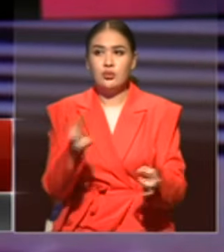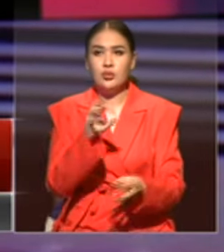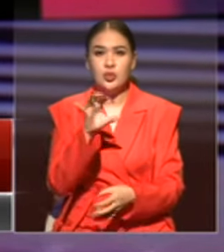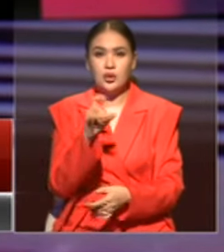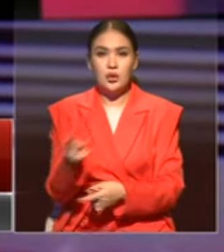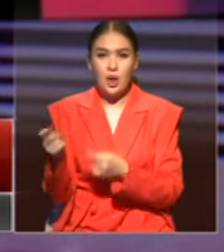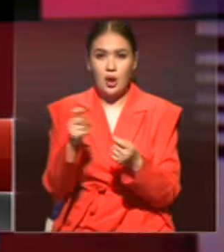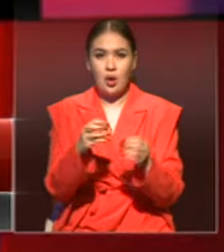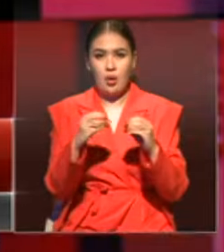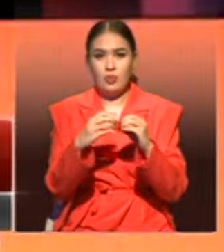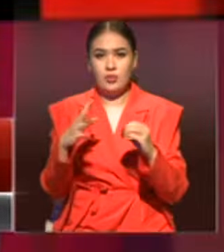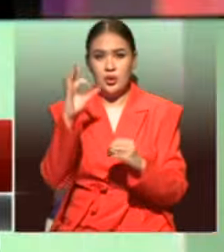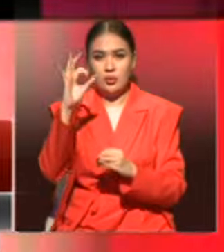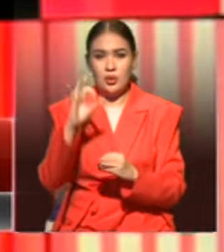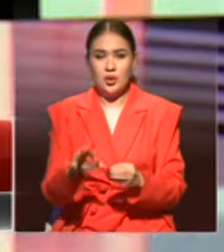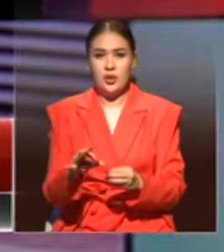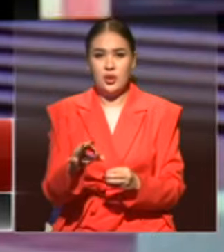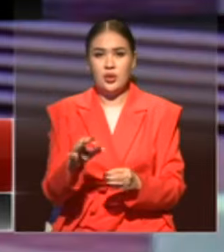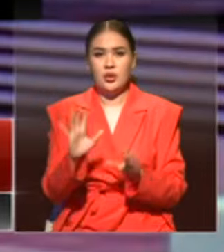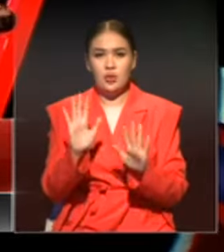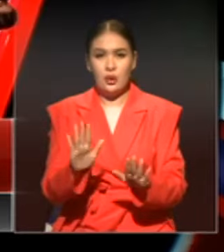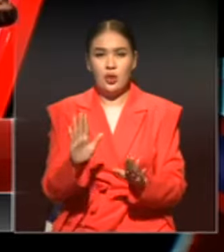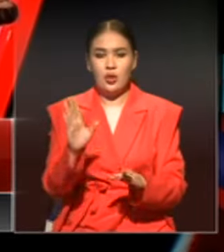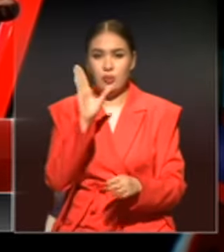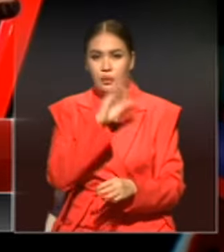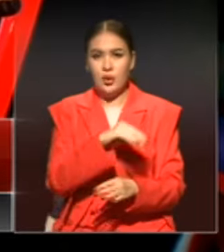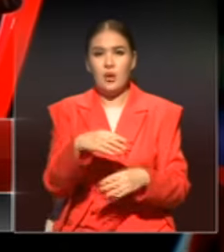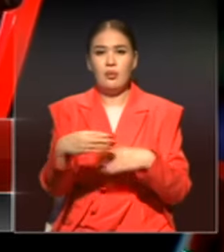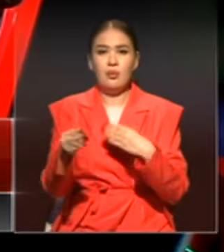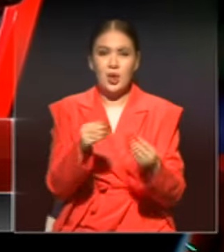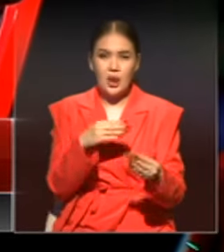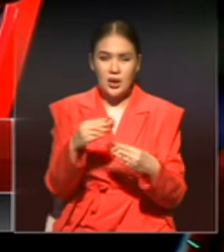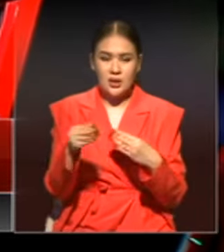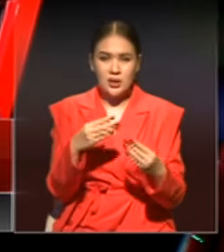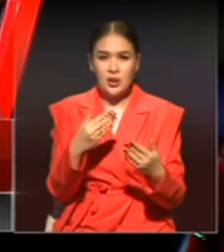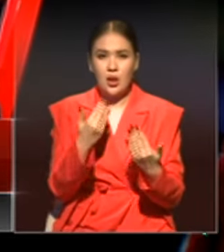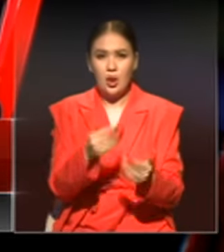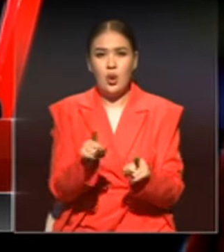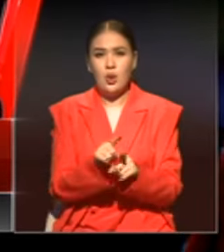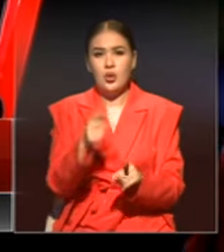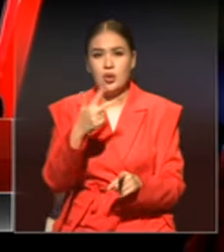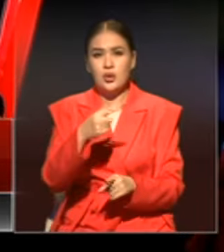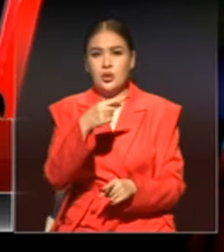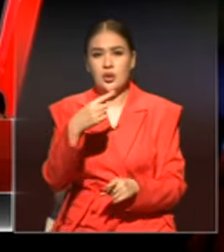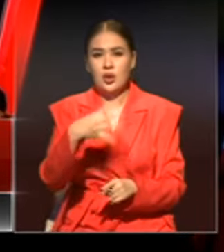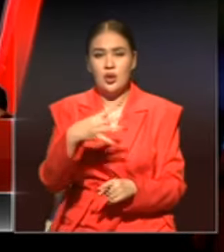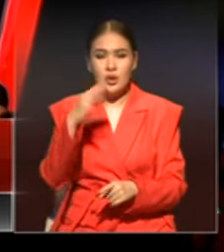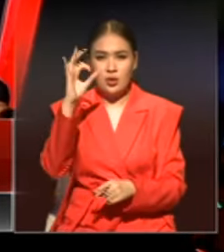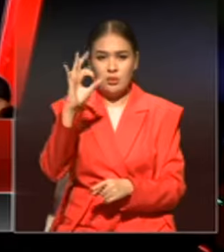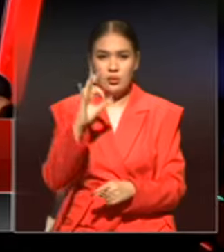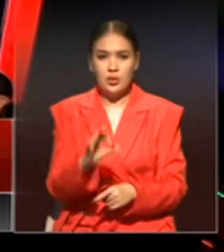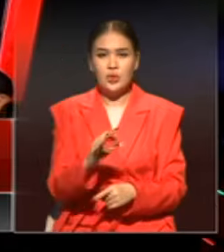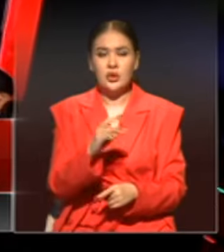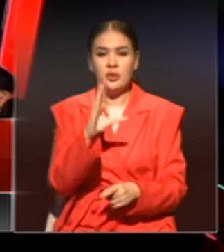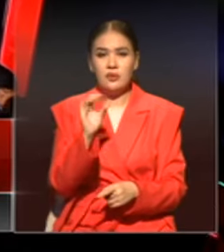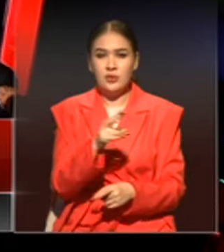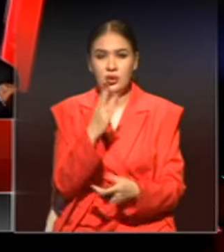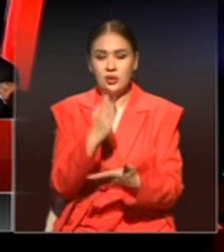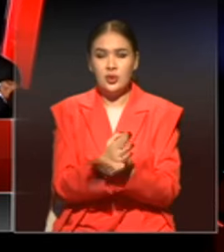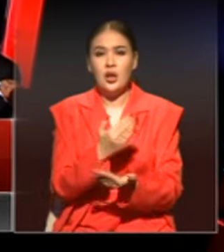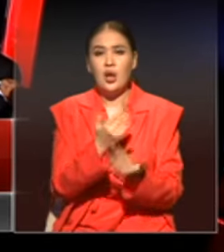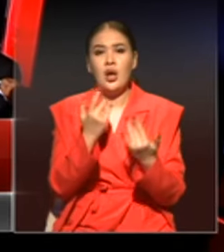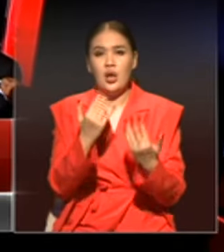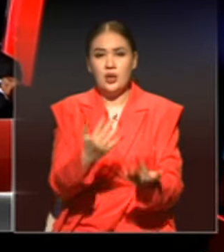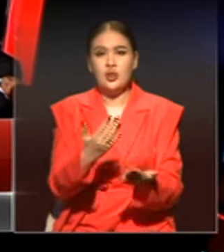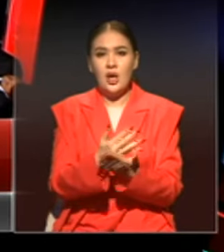Соның 15% біз қайтадан өңдеуге жібереміз. Оның өзінде жаңағы пластик, басқа нәрселер. Пластиктің өзінің 30-40 түрі бар екенін ескеретін болсақ, сонда біз енді оның қаншалығын